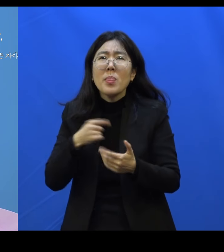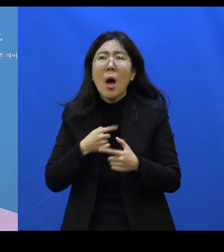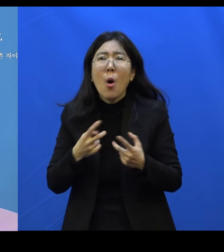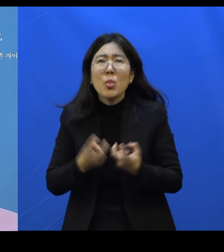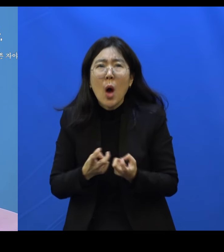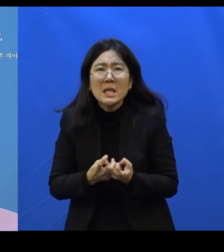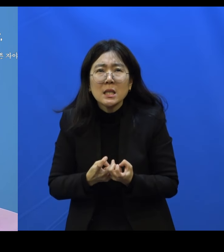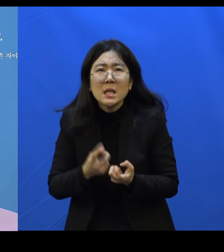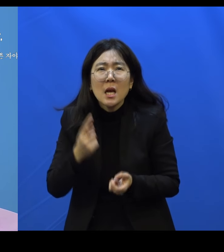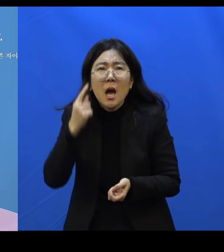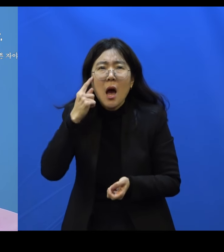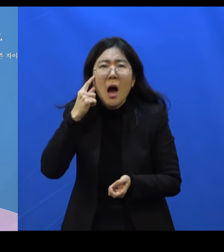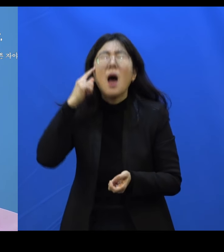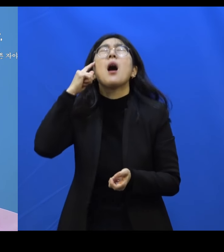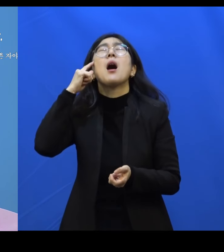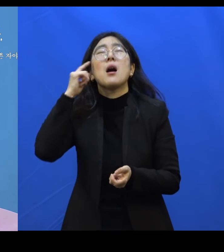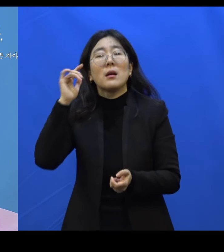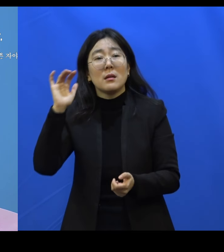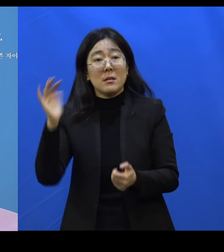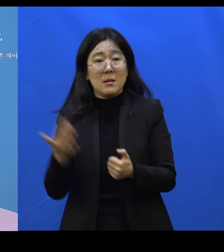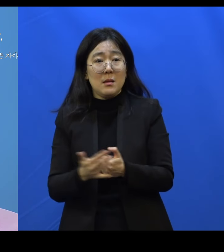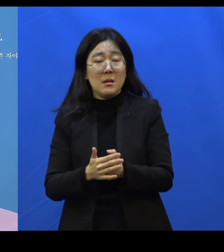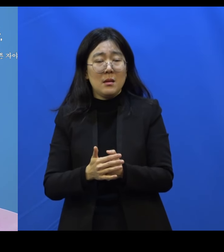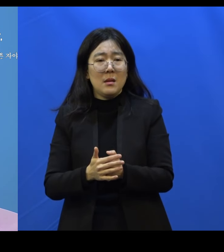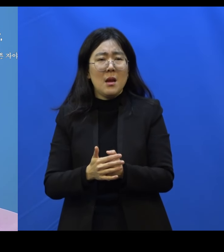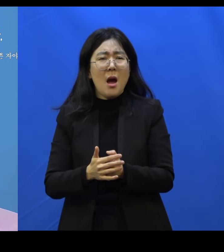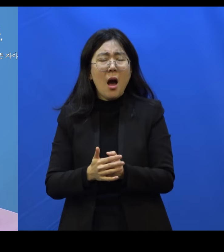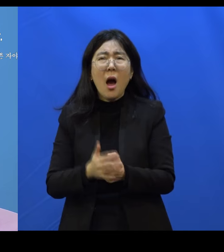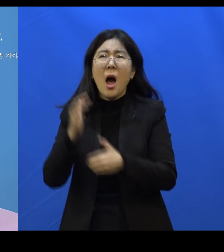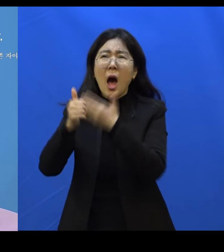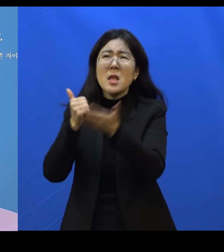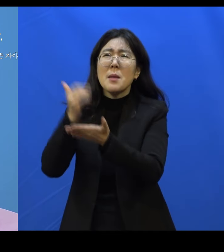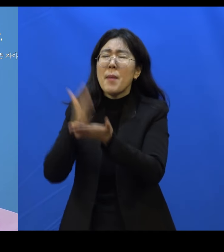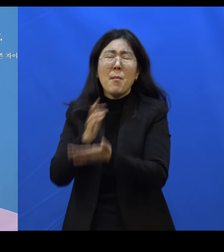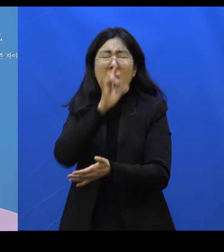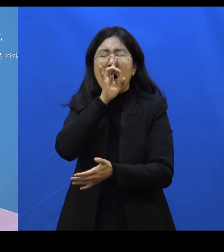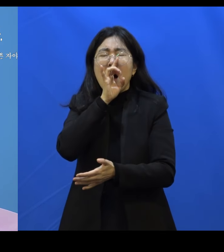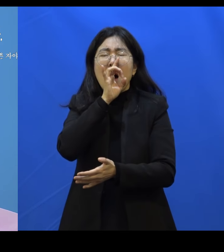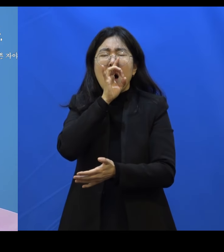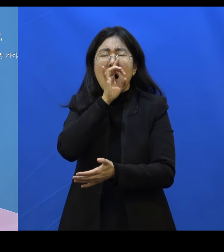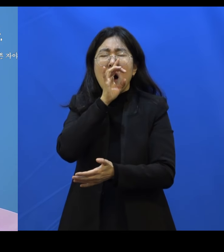하나님의 부재를 경험하면서 하나님에 대한 갈망이 더 깊어지게 하는 거예요.